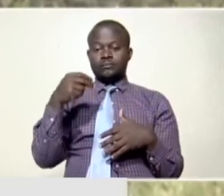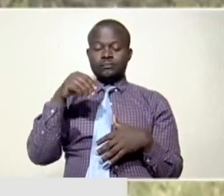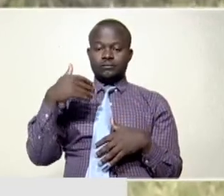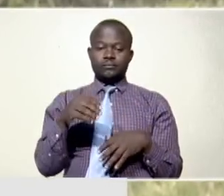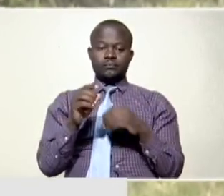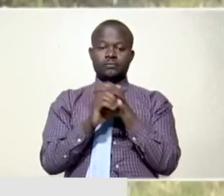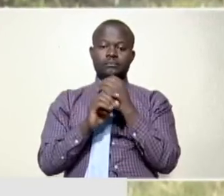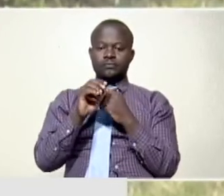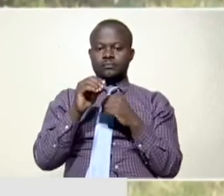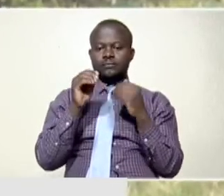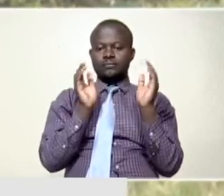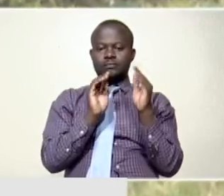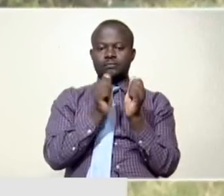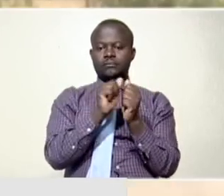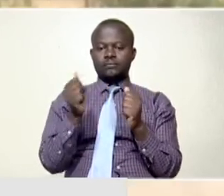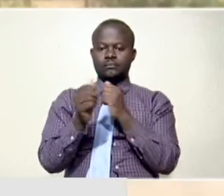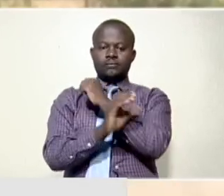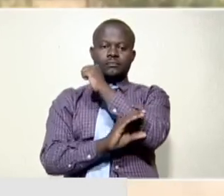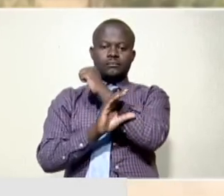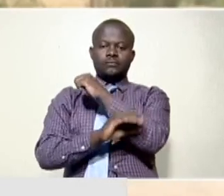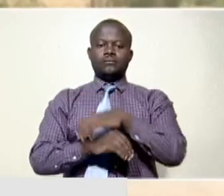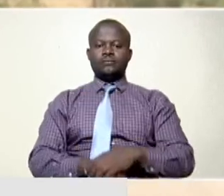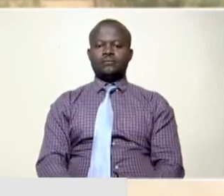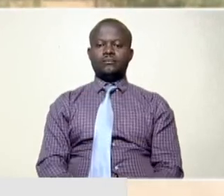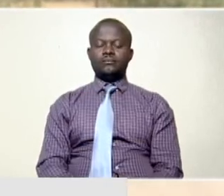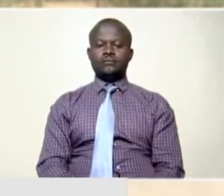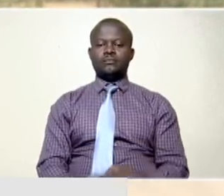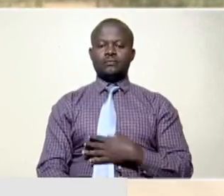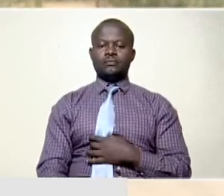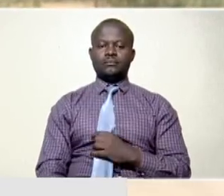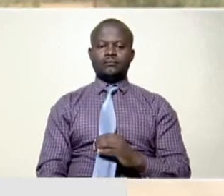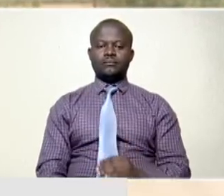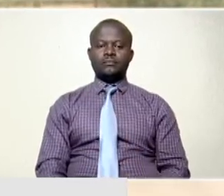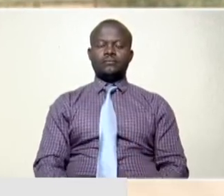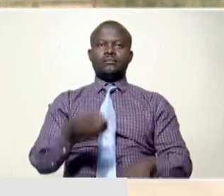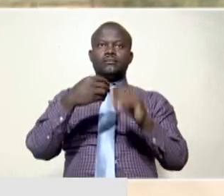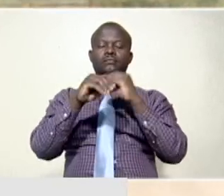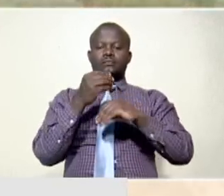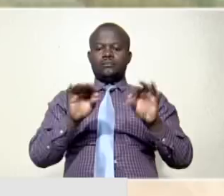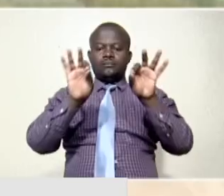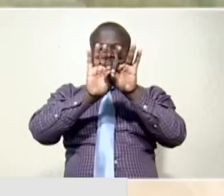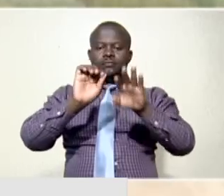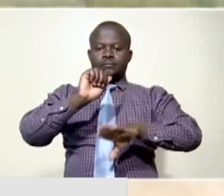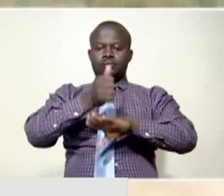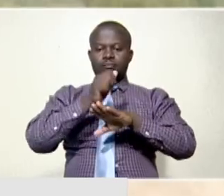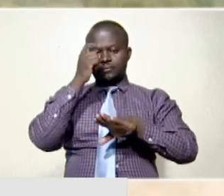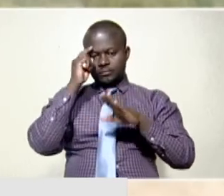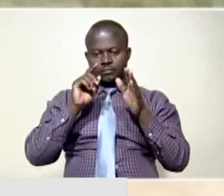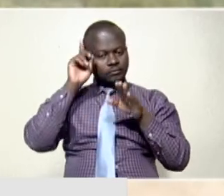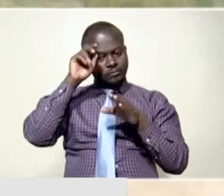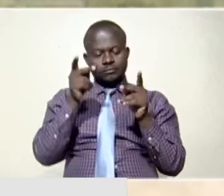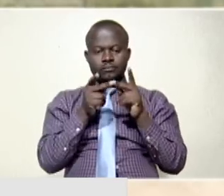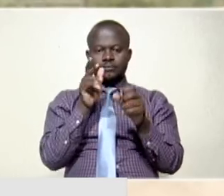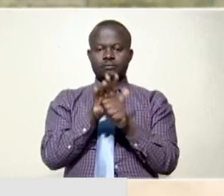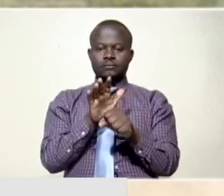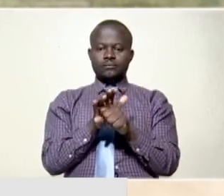Nyagatare hageranyijwe n'ahandi mu gihugu. Isoko igiciro cya bashyizeho Leta yatekereje ahantu henshi, ariko